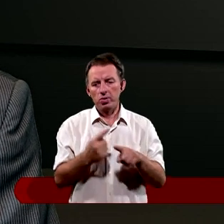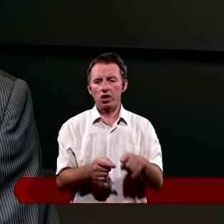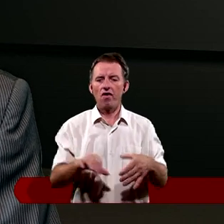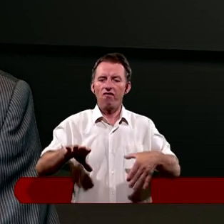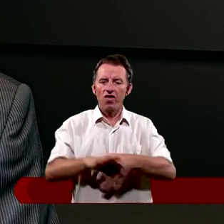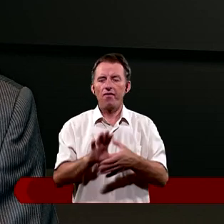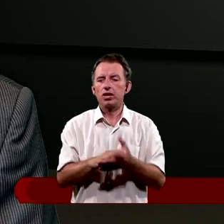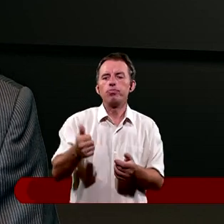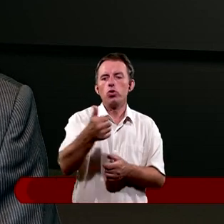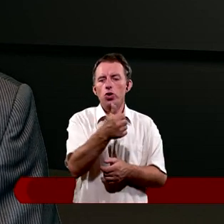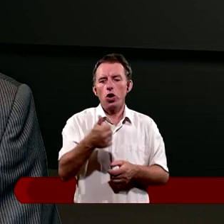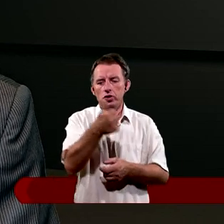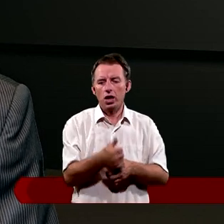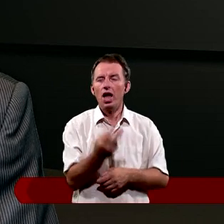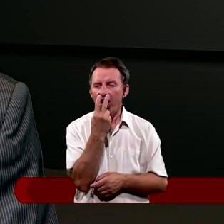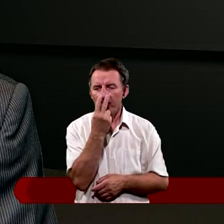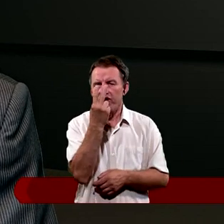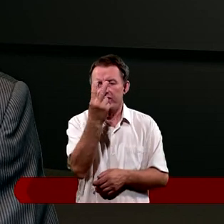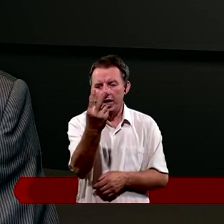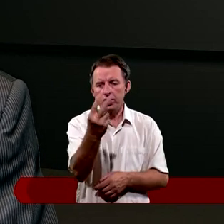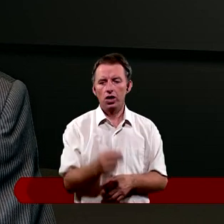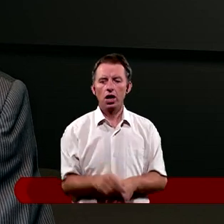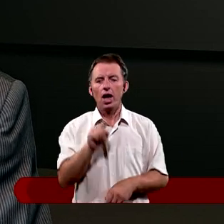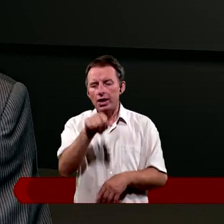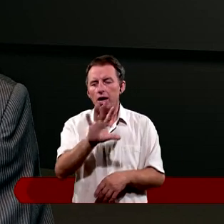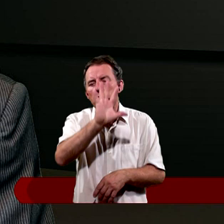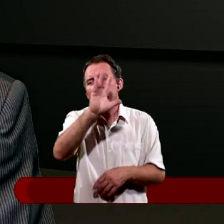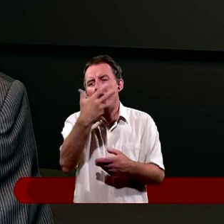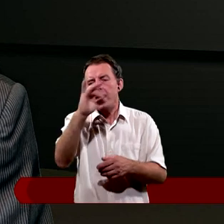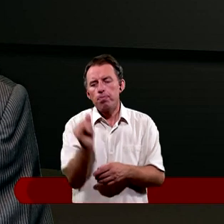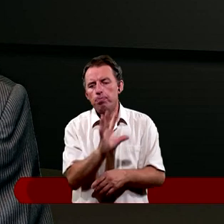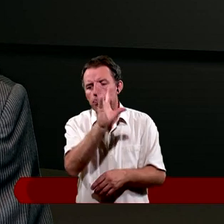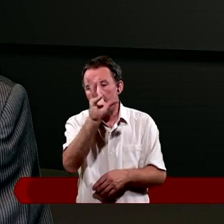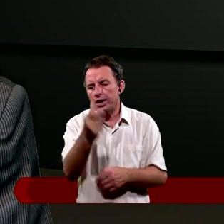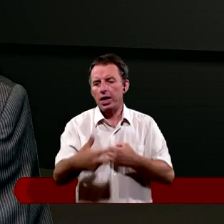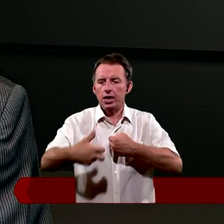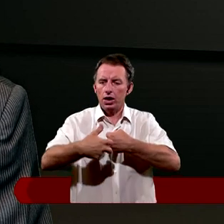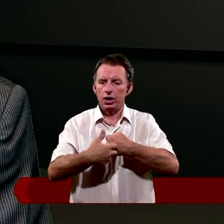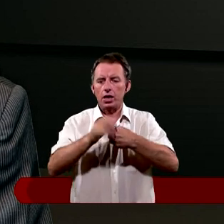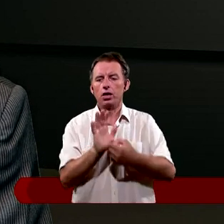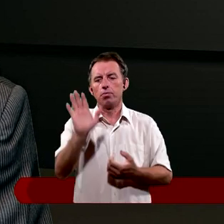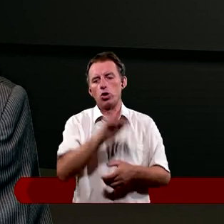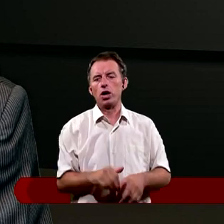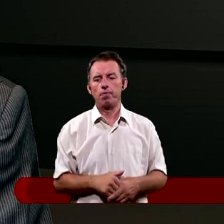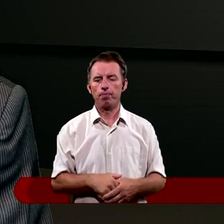we wspólnocie widać te najpiękniejsze cechy Boga.